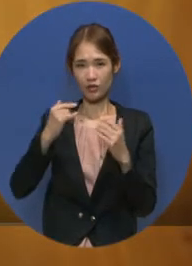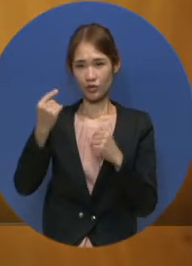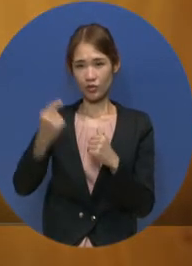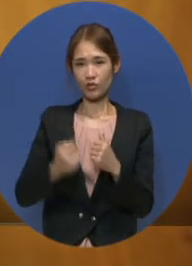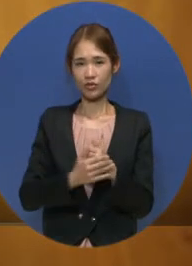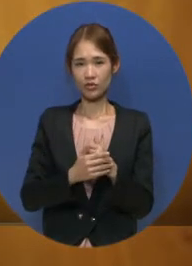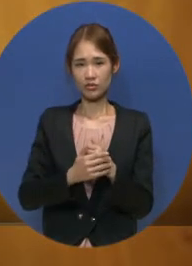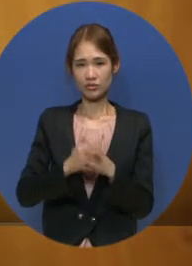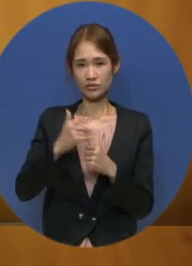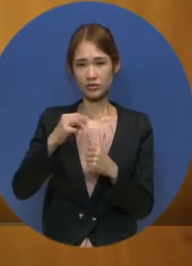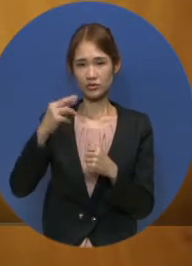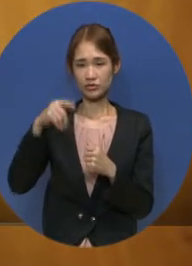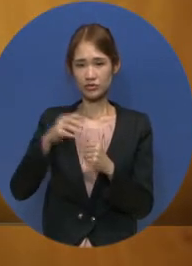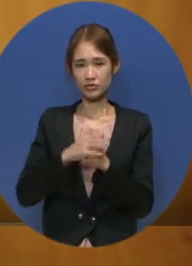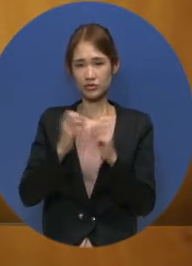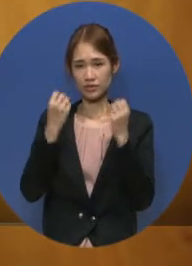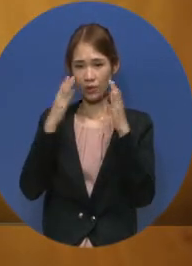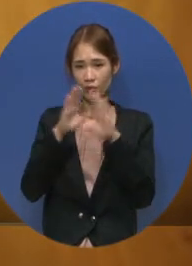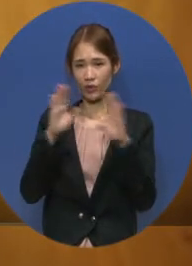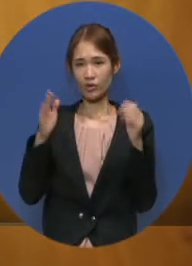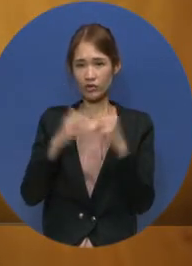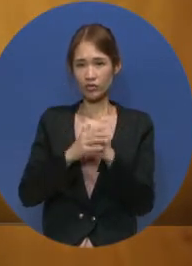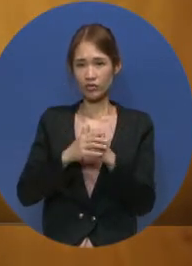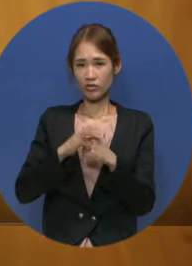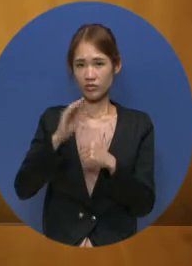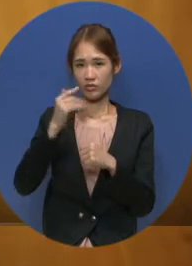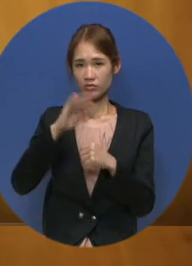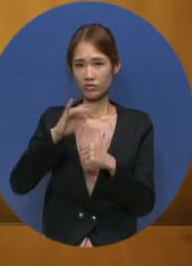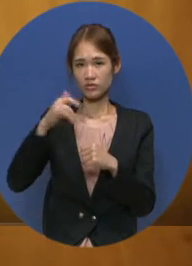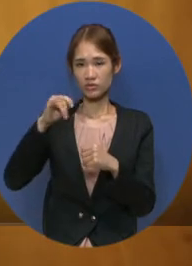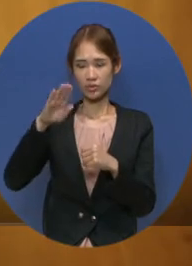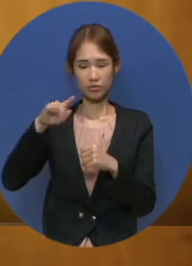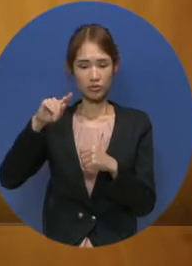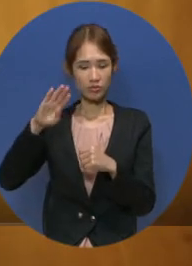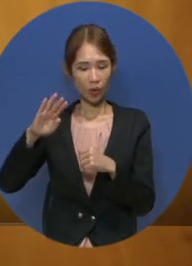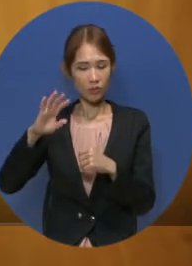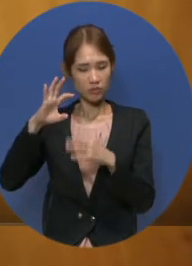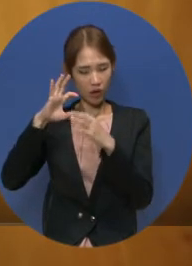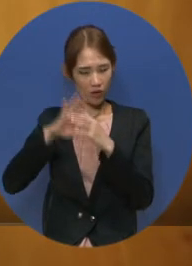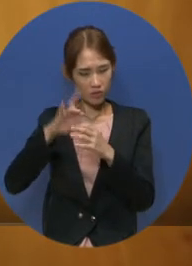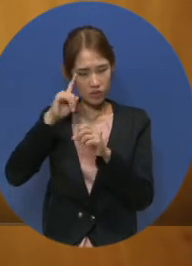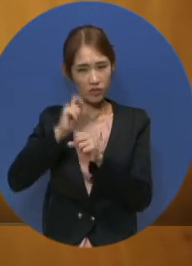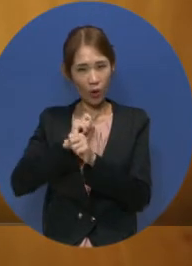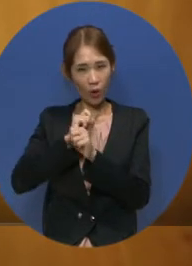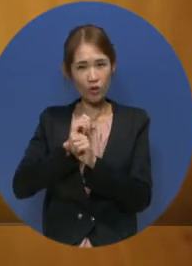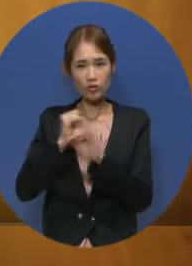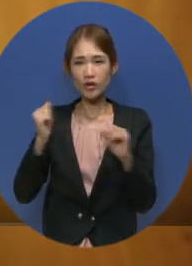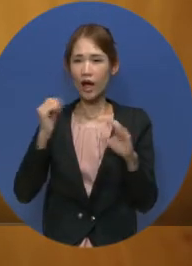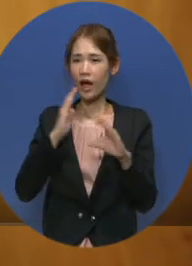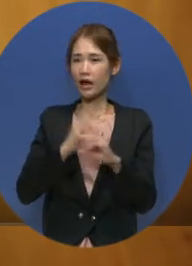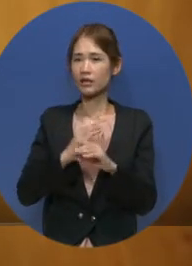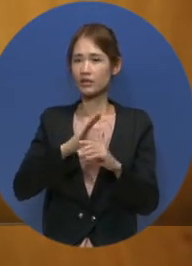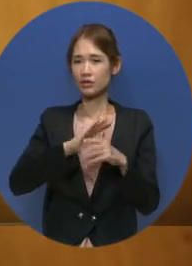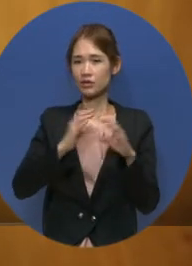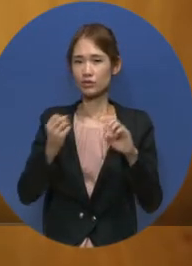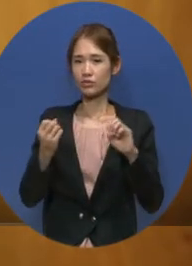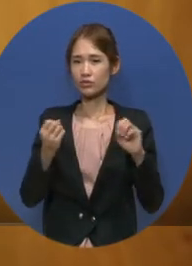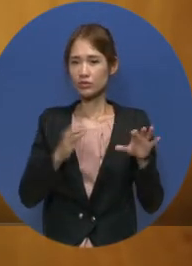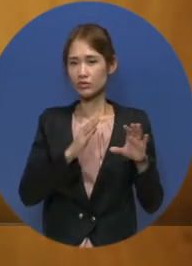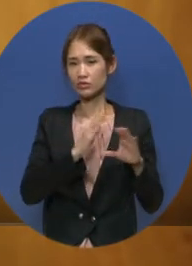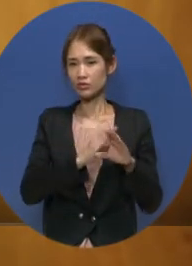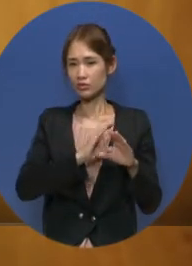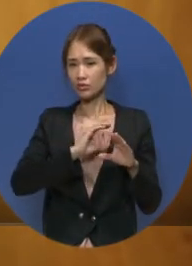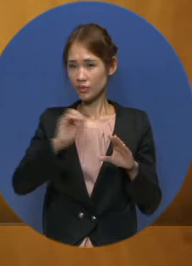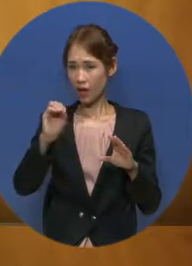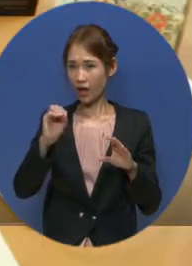이제 스튜디오를 오픈하고 이제 계속 이런 접지법을 계속 연구를 하다가 그냥 샌드위치 박스를 만들다 말고 이렇게 그냥 던져놓고